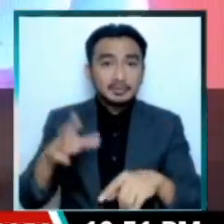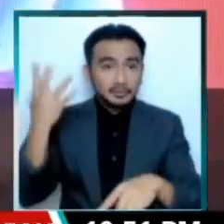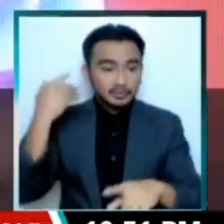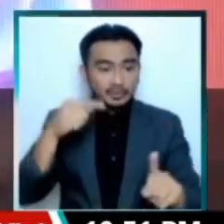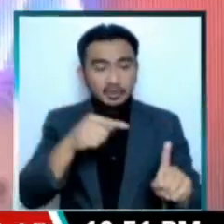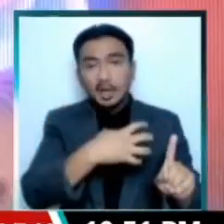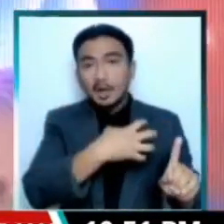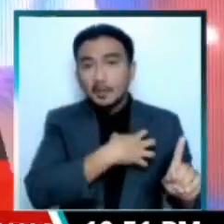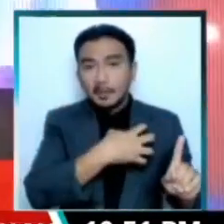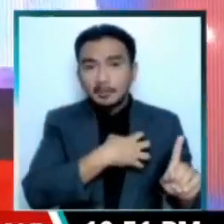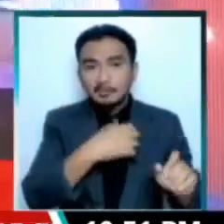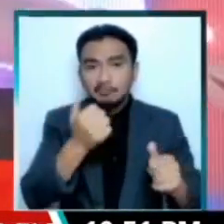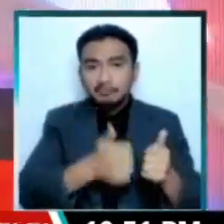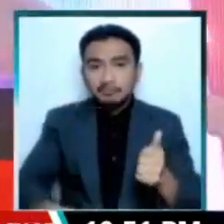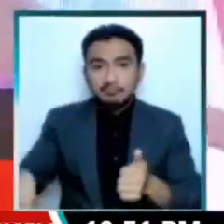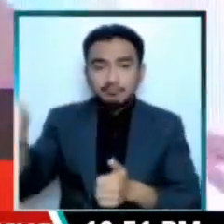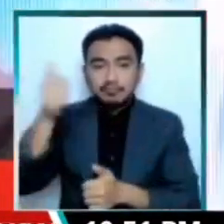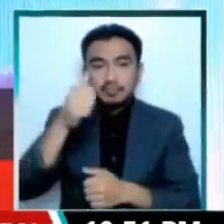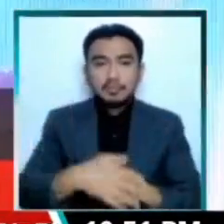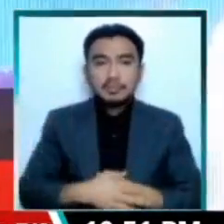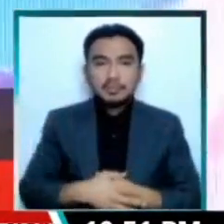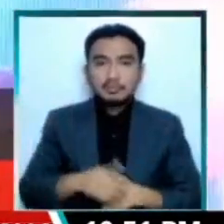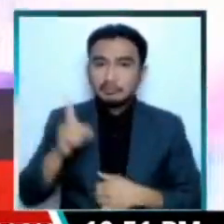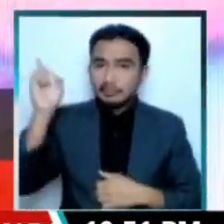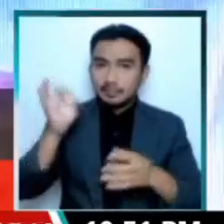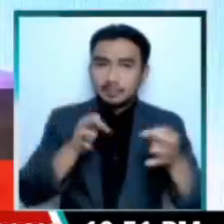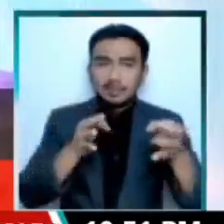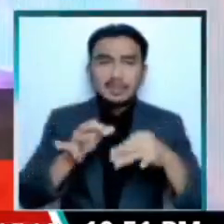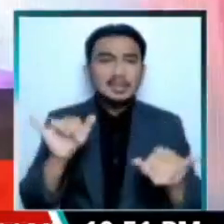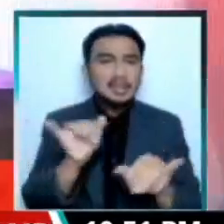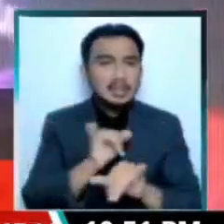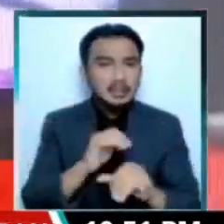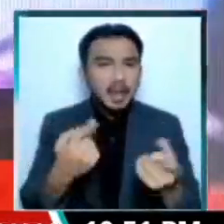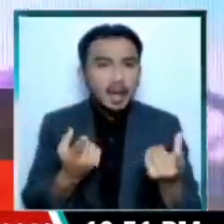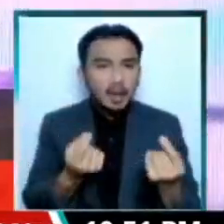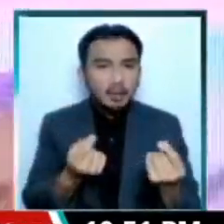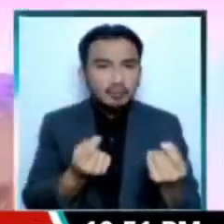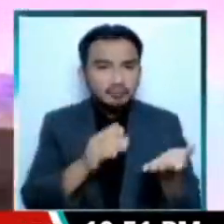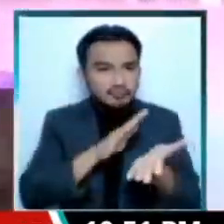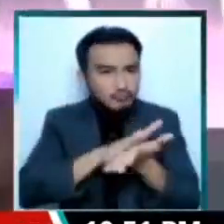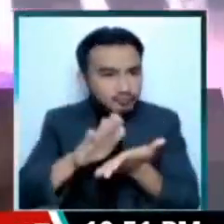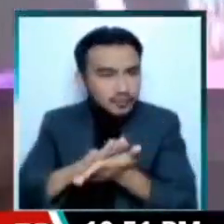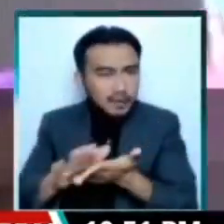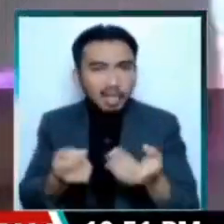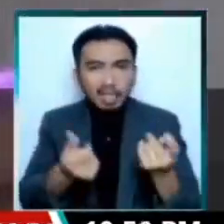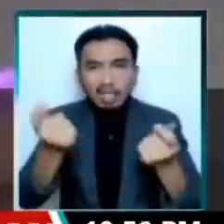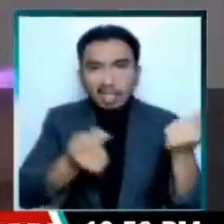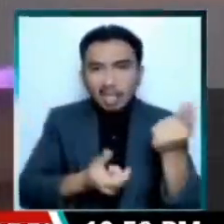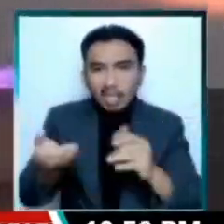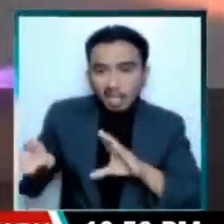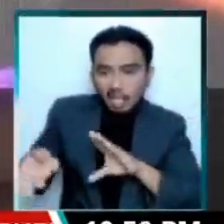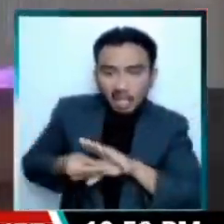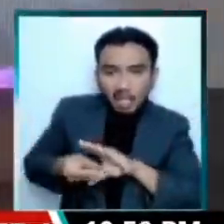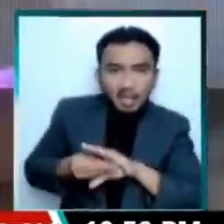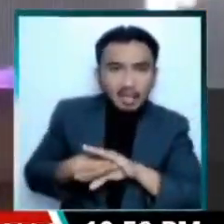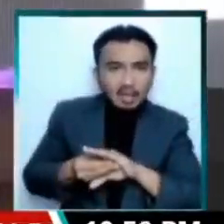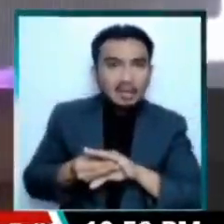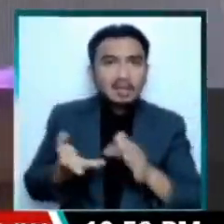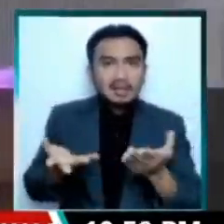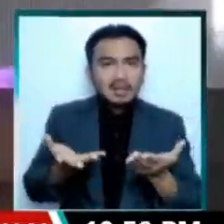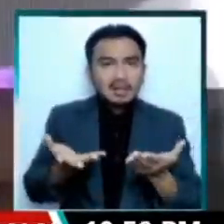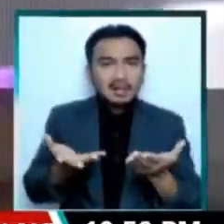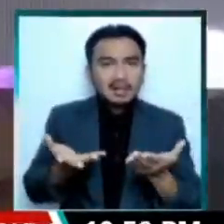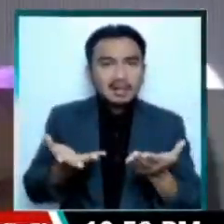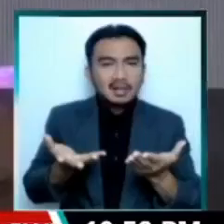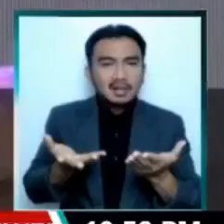chief. Ito rin pong ginawa ko sa kapulisan, kaya nawala yung kotong, nawala yung pinairagon no-take policy, maski yung